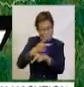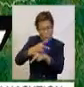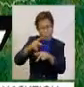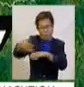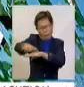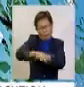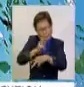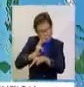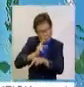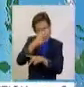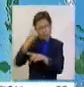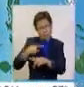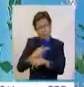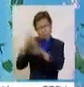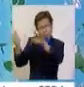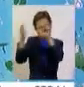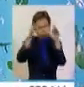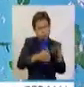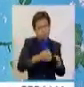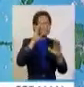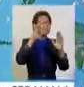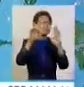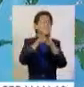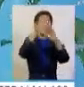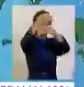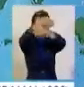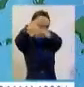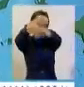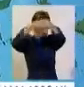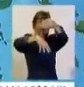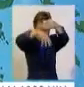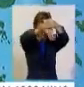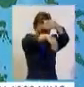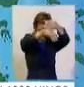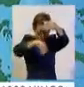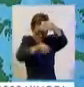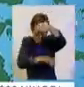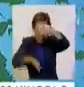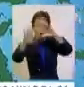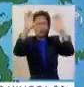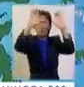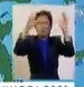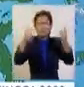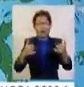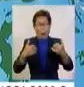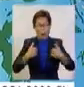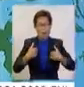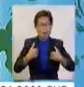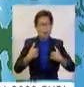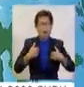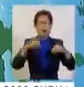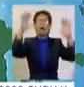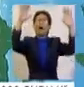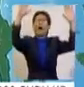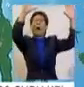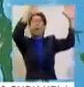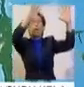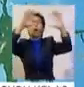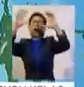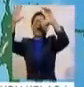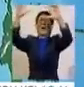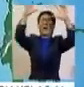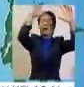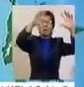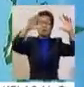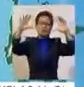terbabit. Seterusnya, kita beralih ke paparan imej satelit untuk melihat keadaan cuaca semasa, yang mana masih lagi kelompok awan ataupun